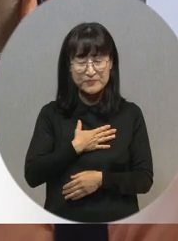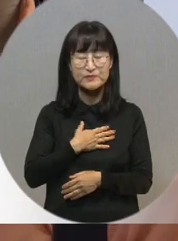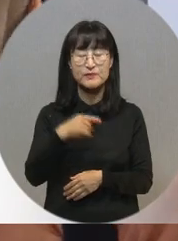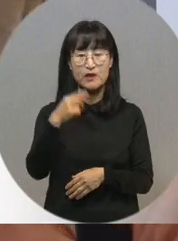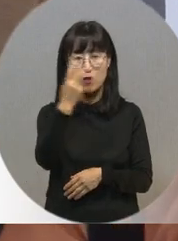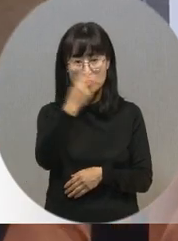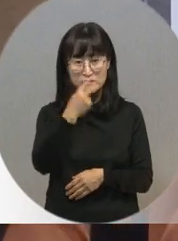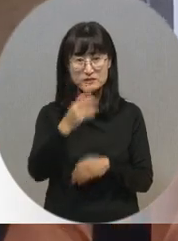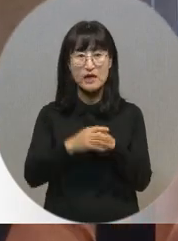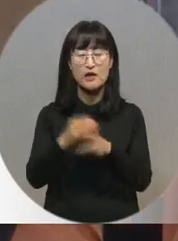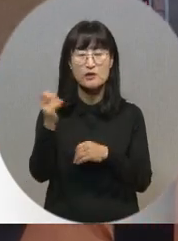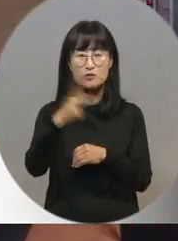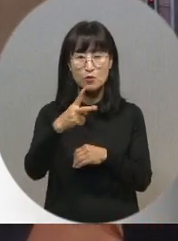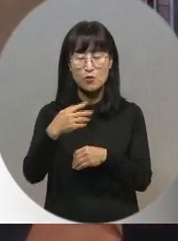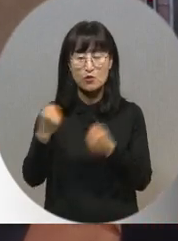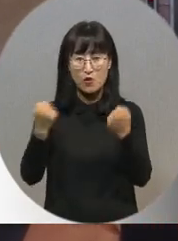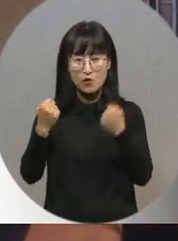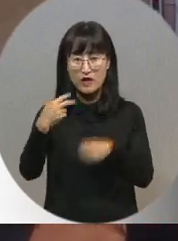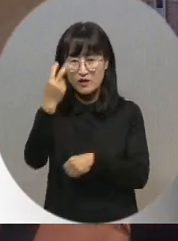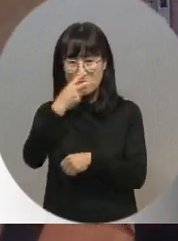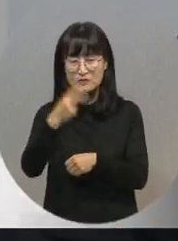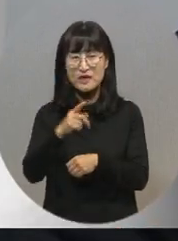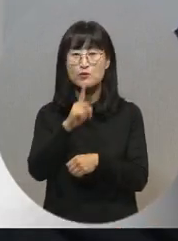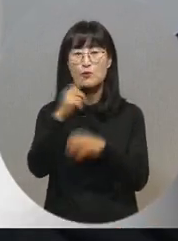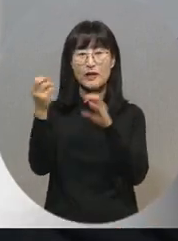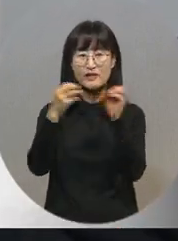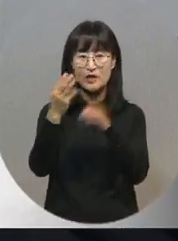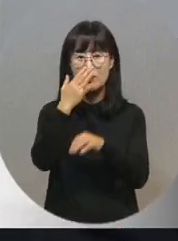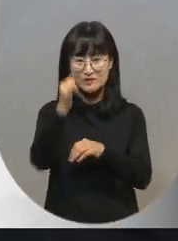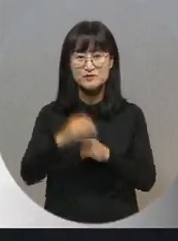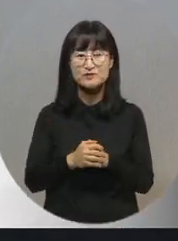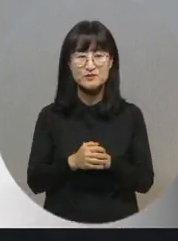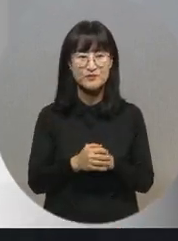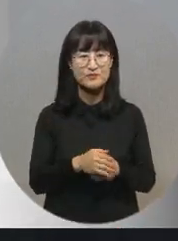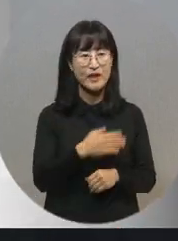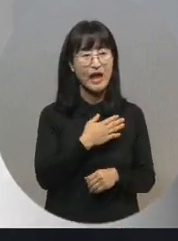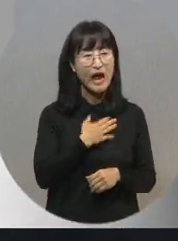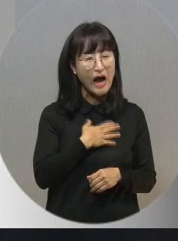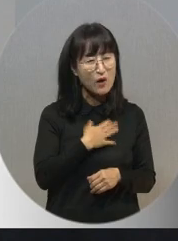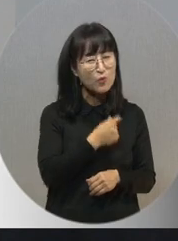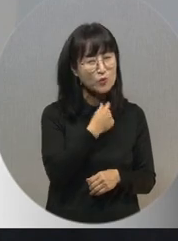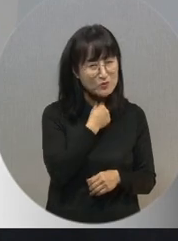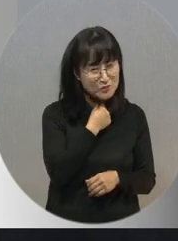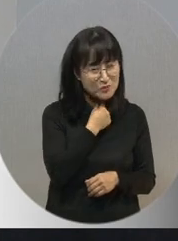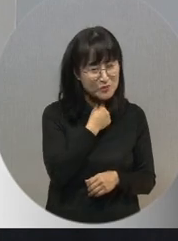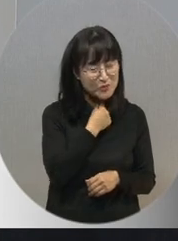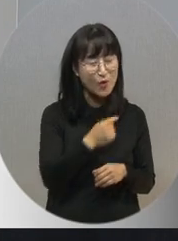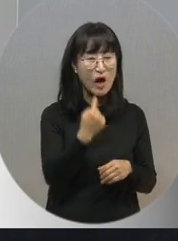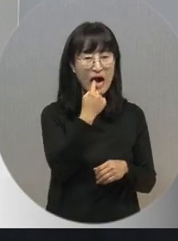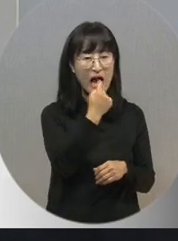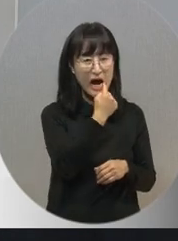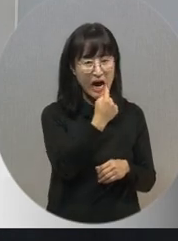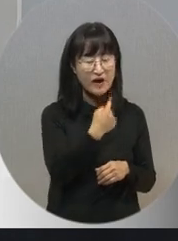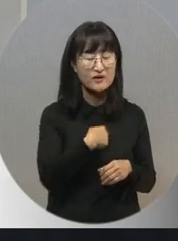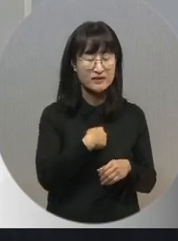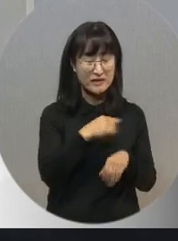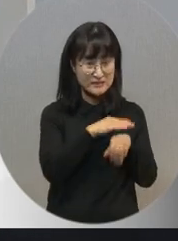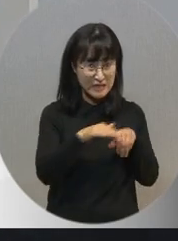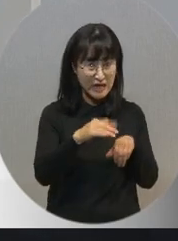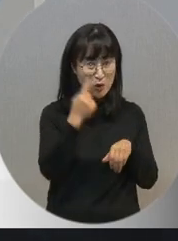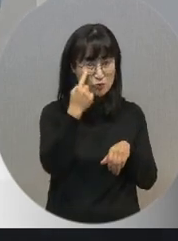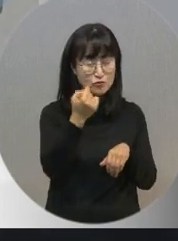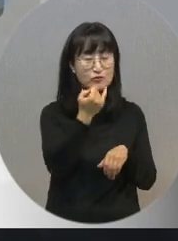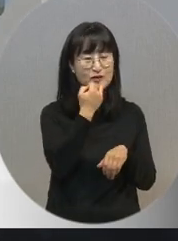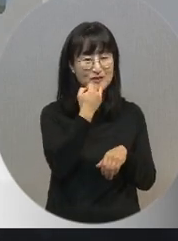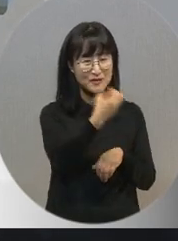아니라 말동무도 되어주어 인기입니다. 알고 싶고 잘 알고 내 치아도 내 이빨이고 눈도 뭐